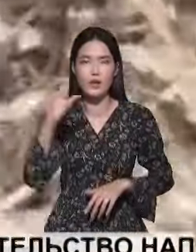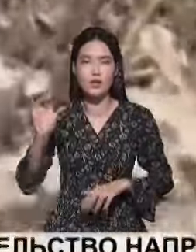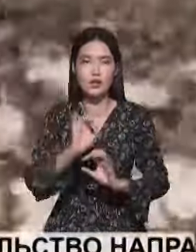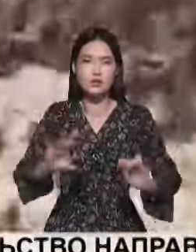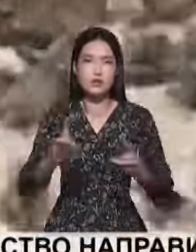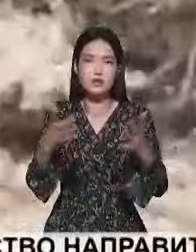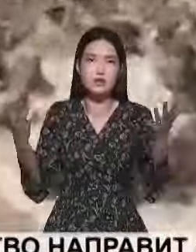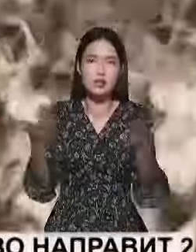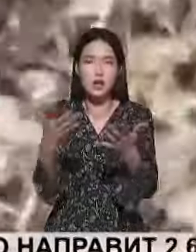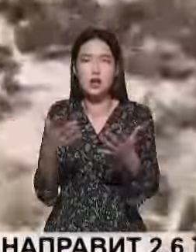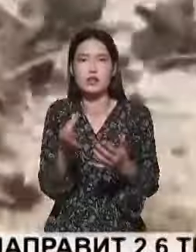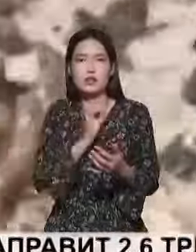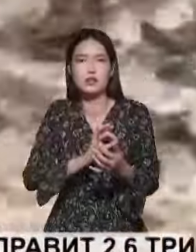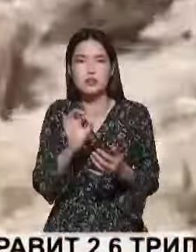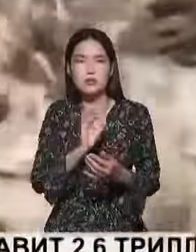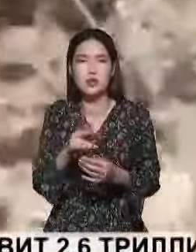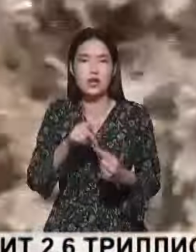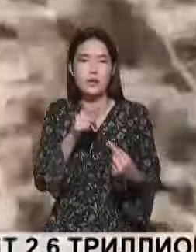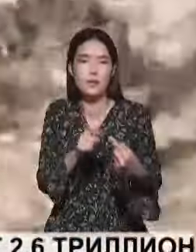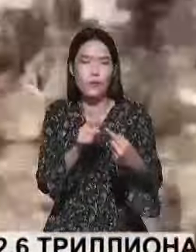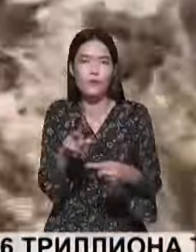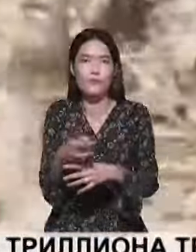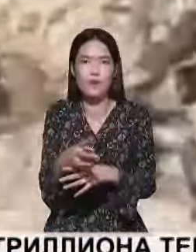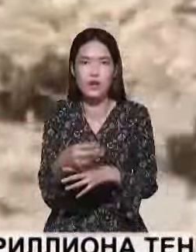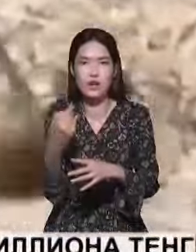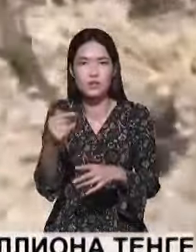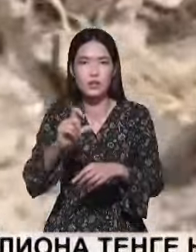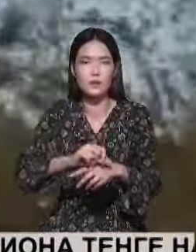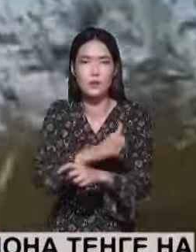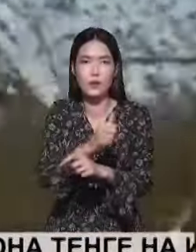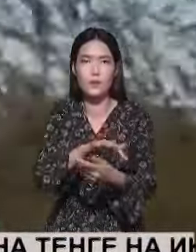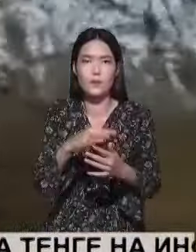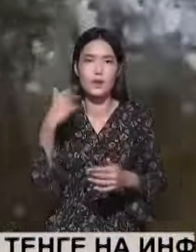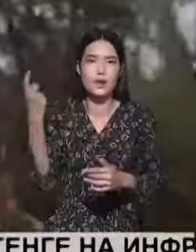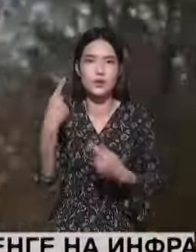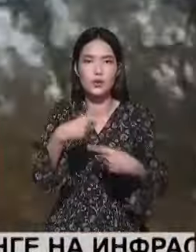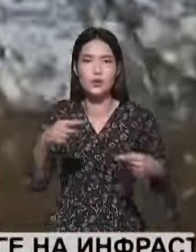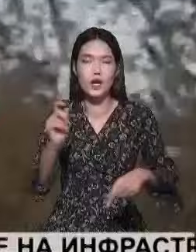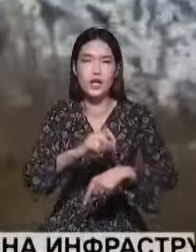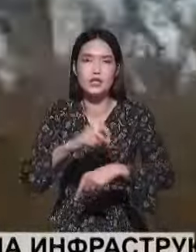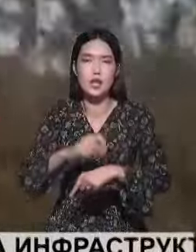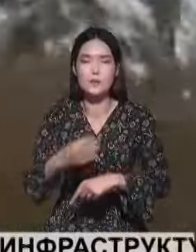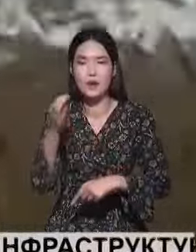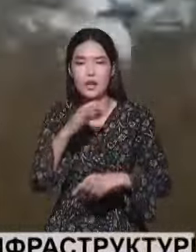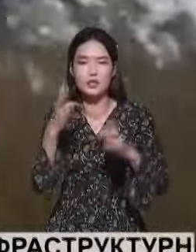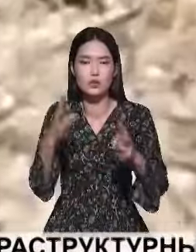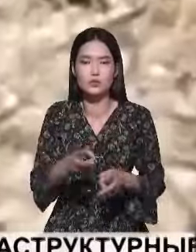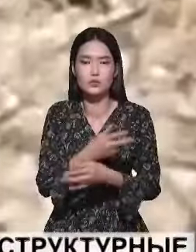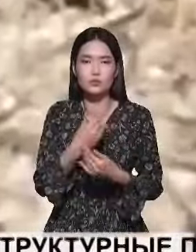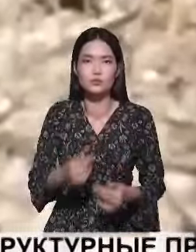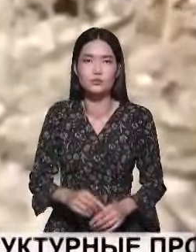рассказал, какие пестициды используются для борьбы с вредителем. По словам главы Минсельхоза, другие насекомые от препарата не